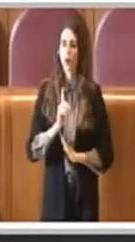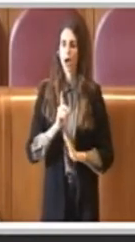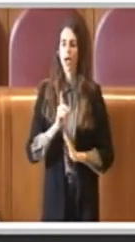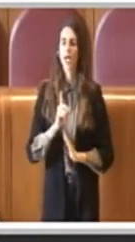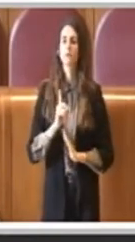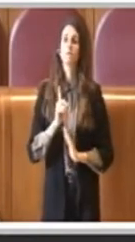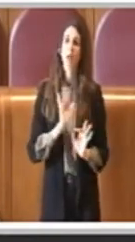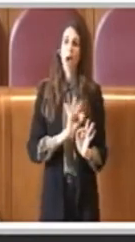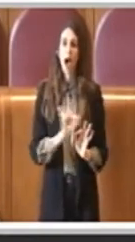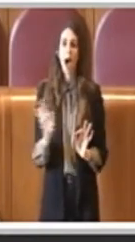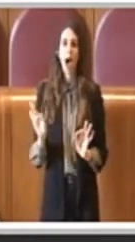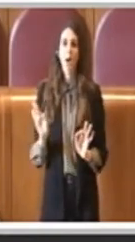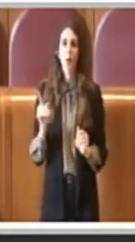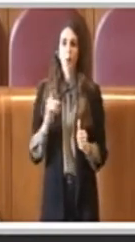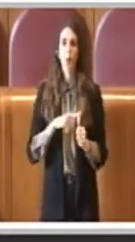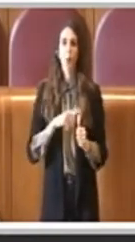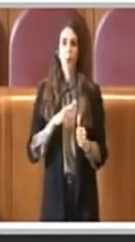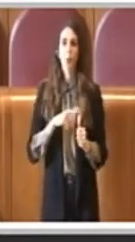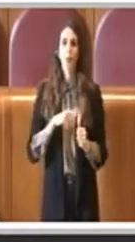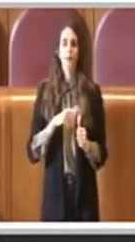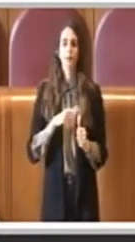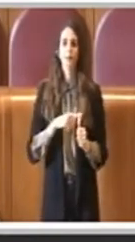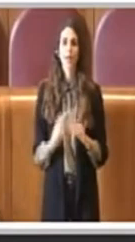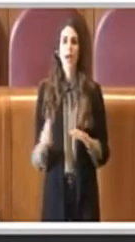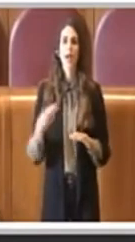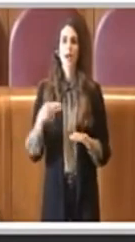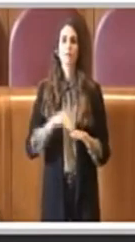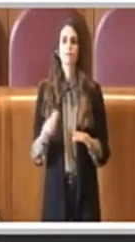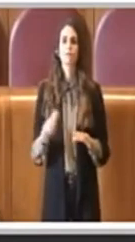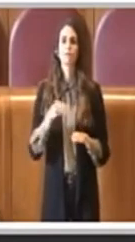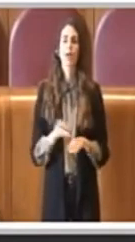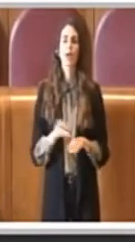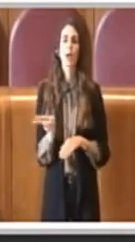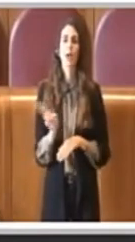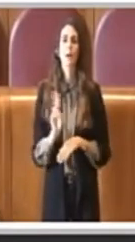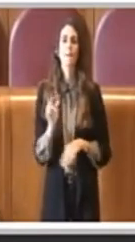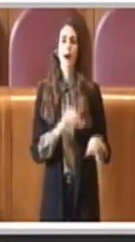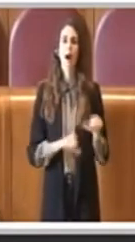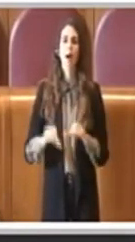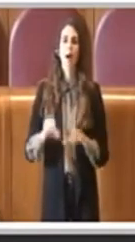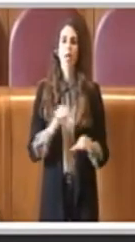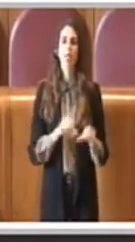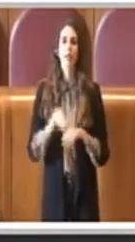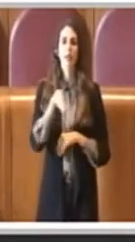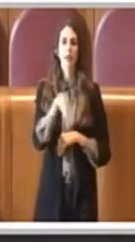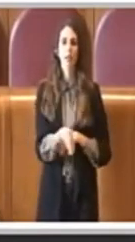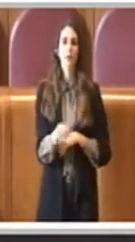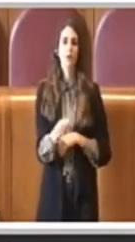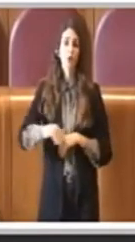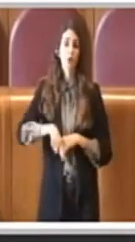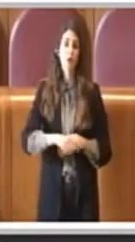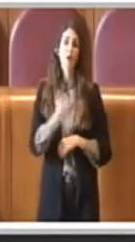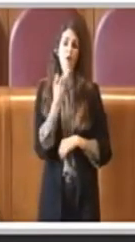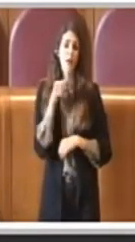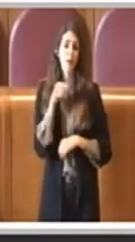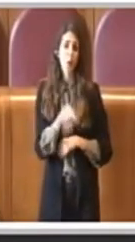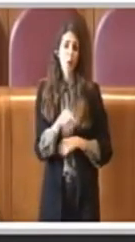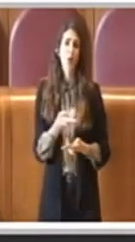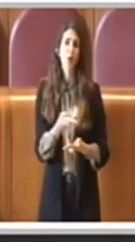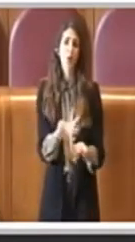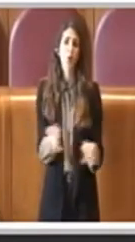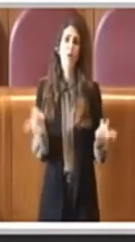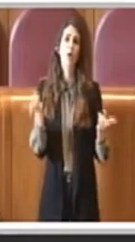esiti. Sicuramente il primo è quello dell'implementazione dei bagni chimici, ovviamente ne chiediamo di più, ma lì è stata anche affrontata, anche su richiesta di